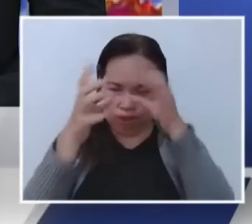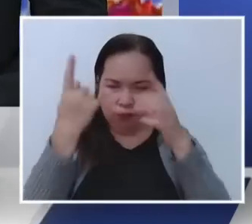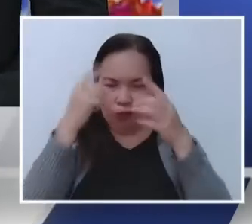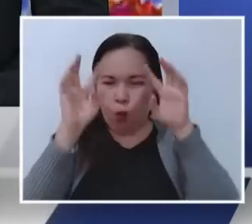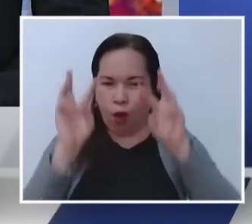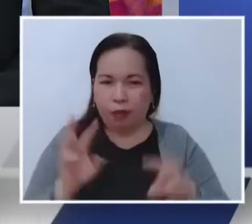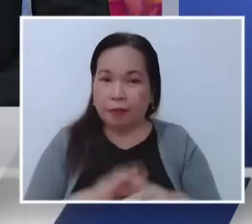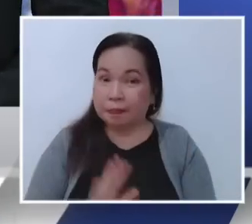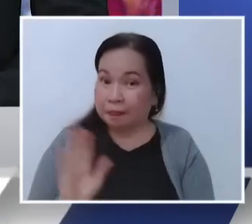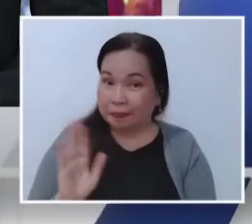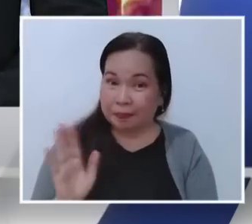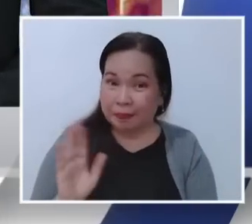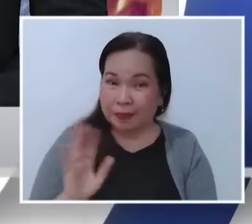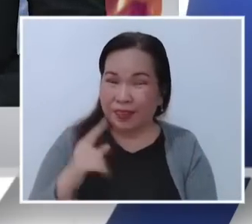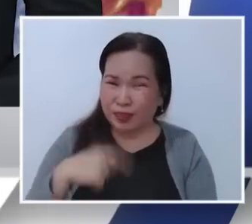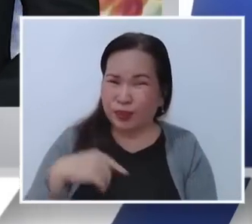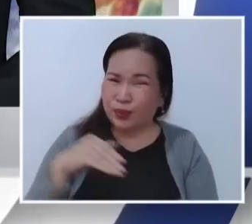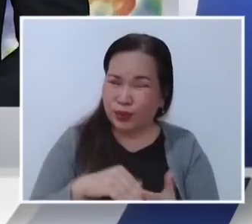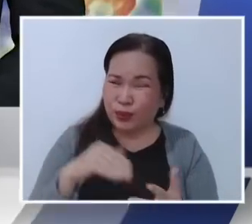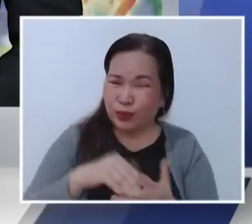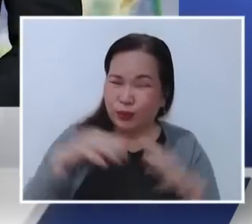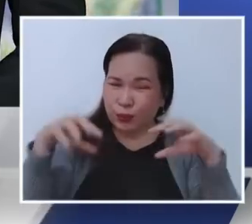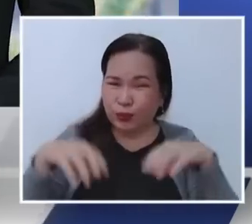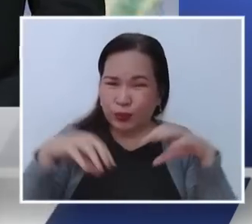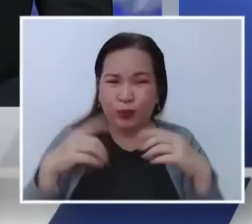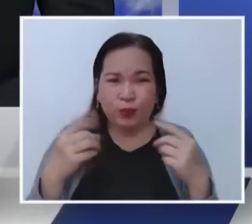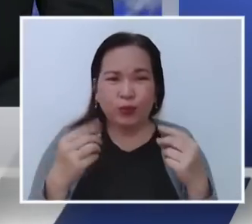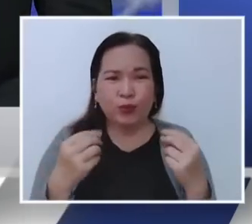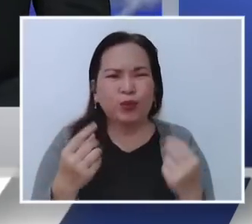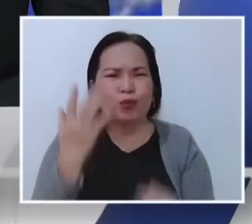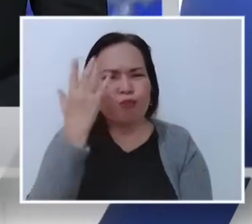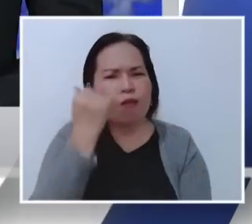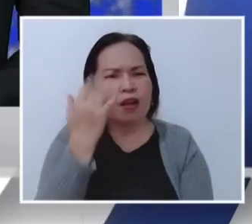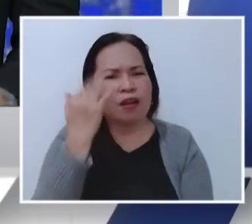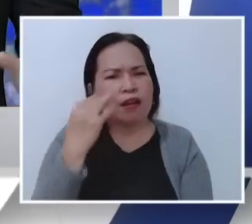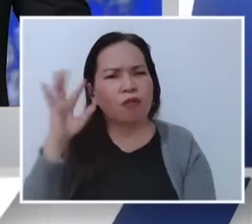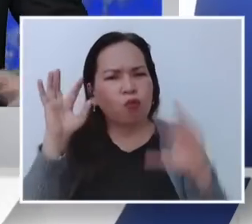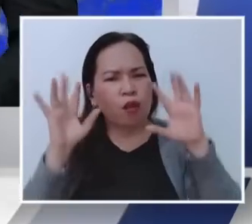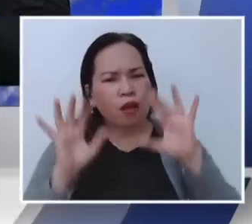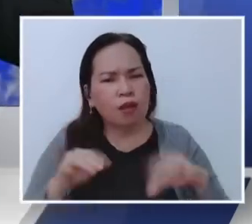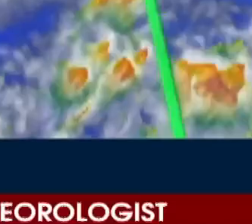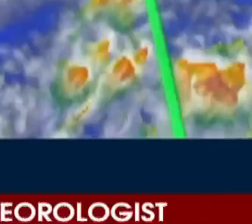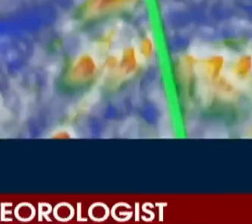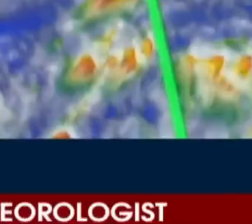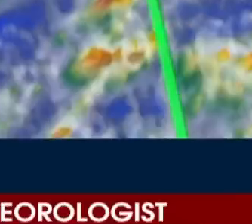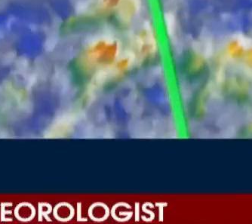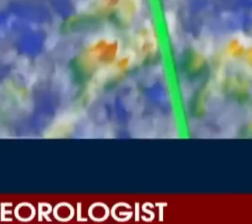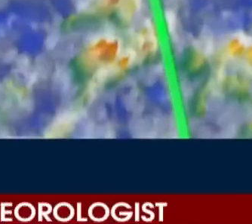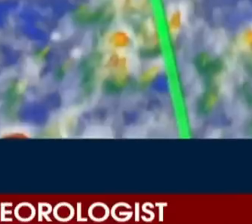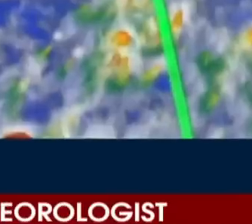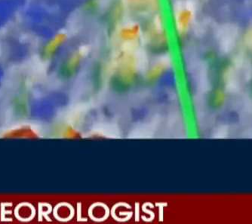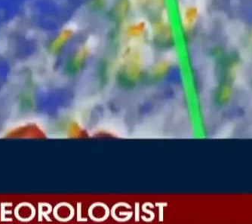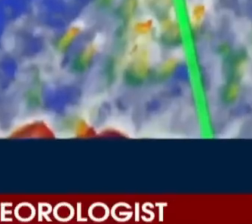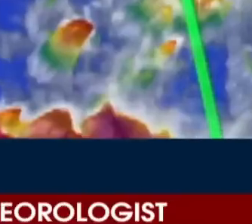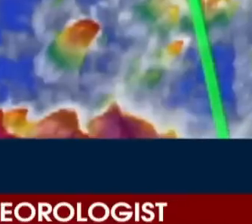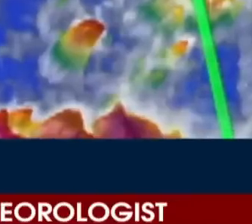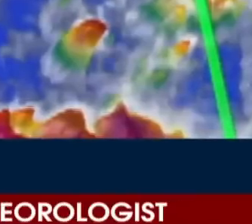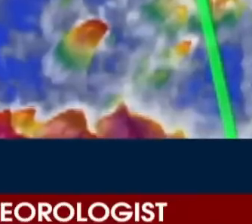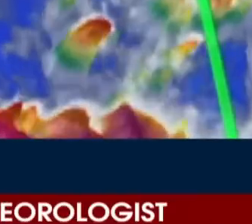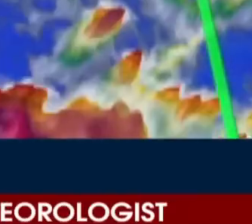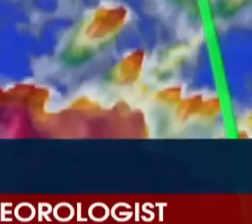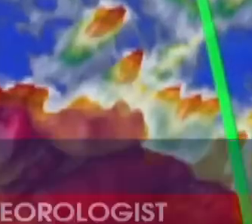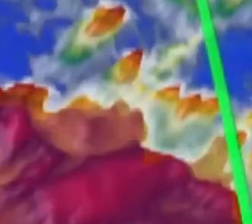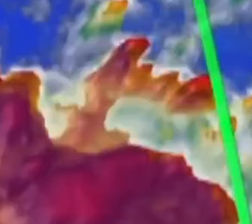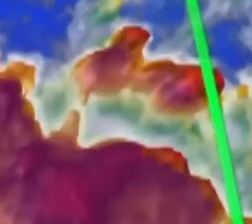Ariel, panay na naman ang ulan. Ano ba ang dahilan? Yes, kabayan, thunderstorm po nagpaulan dito sa